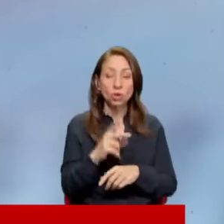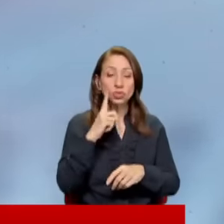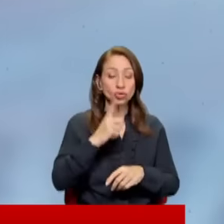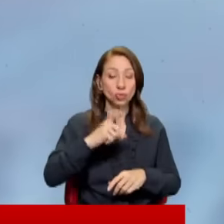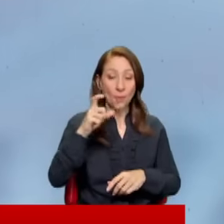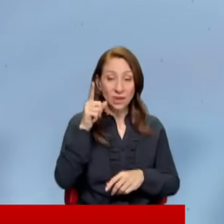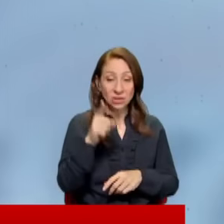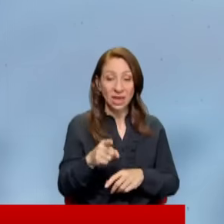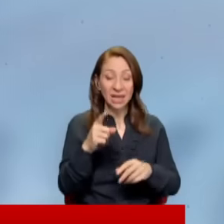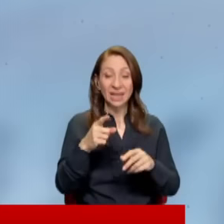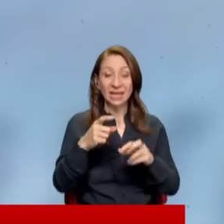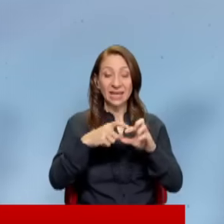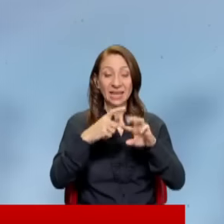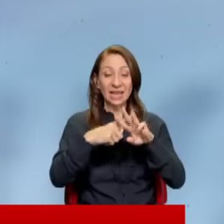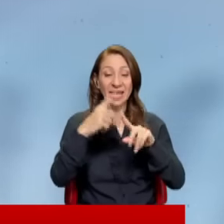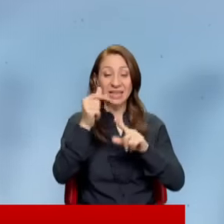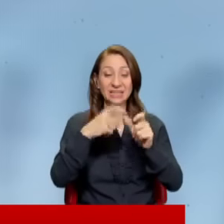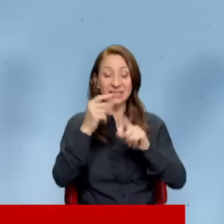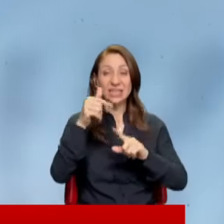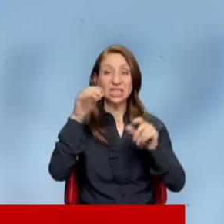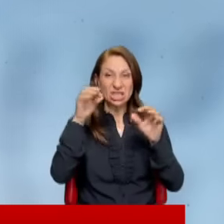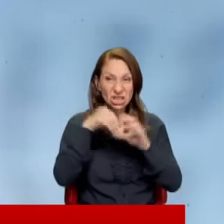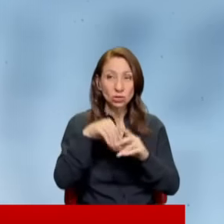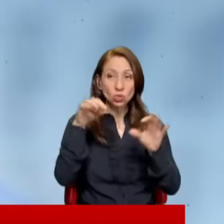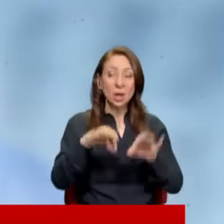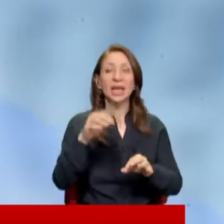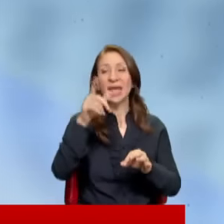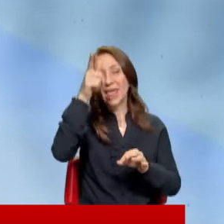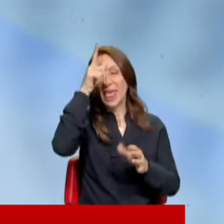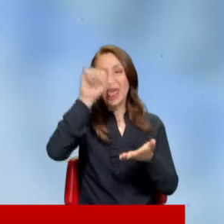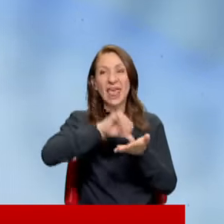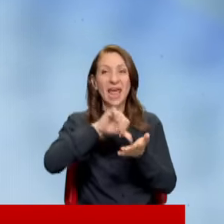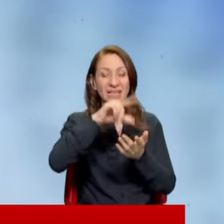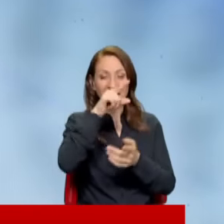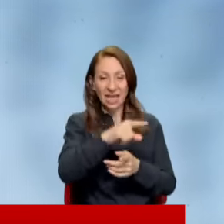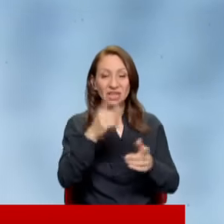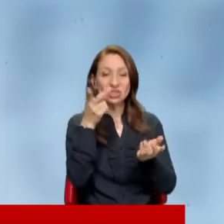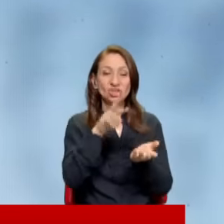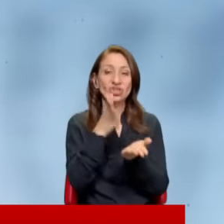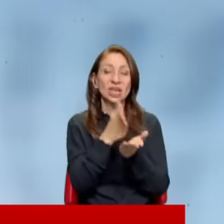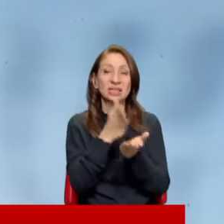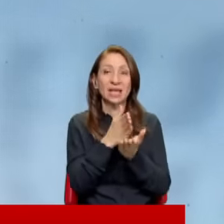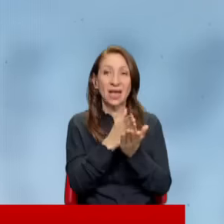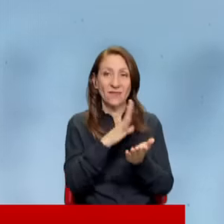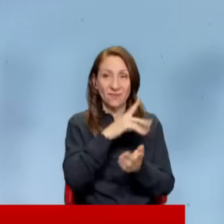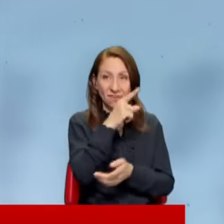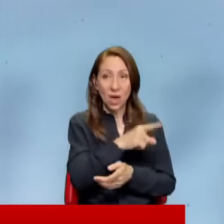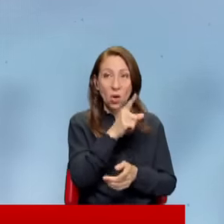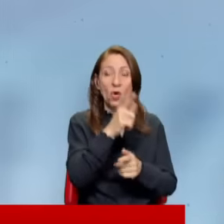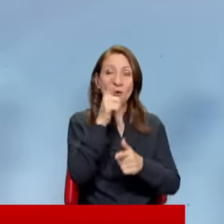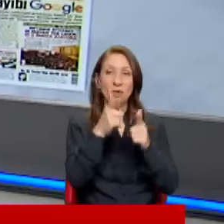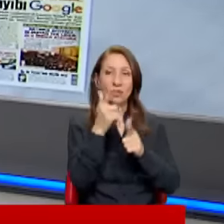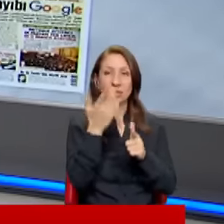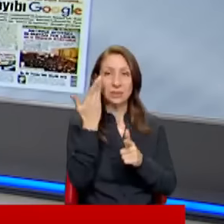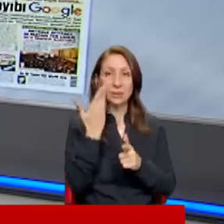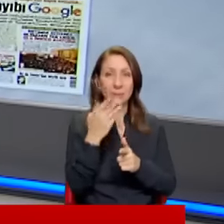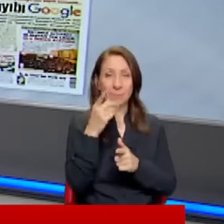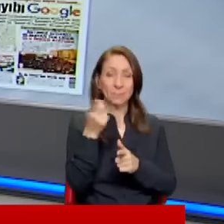Cumhurbaşkanı reisi için şu anda İran'da tebriz'de cenaze ü var Hatta o görüntülerde